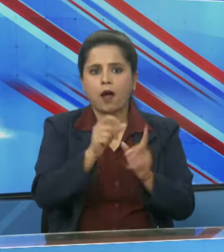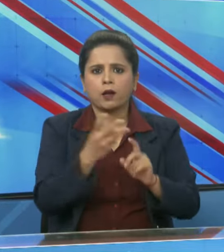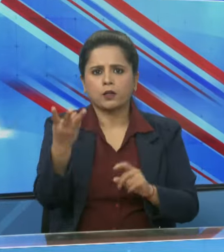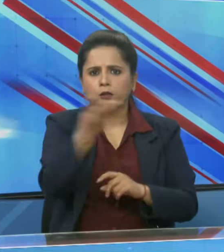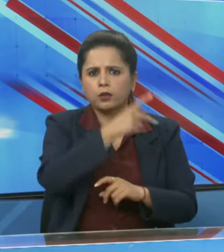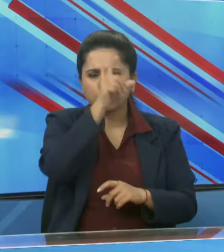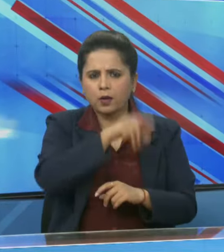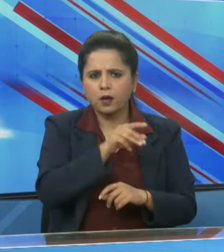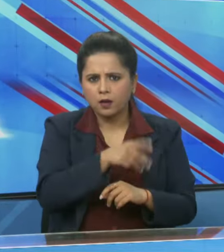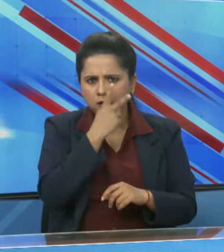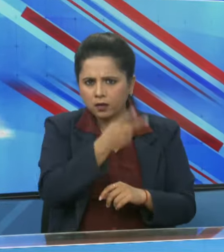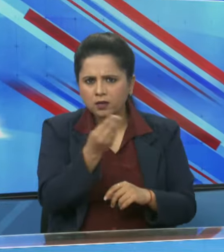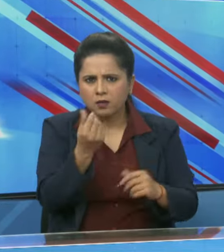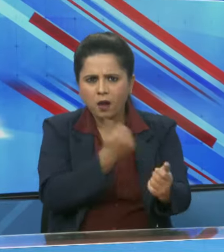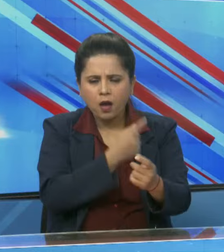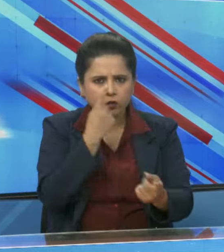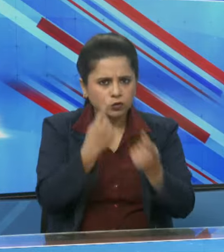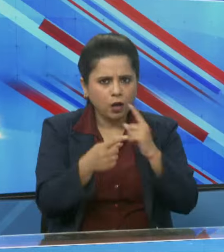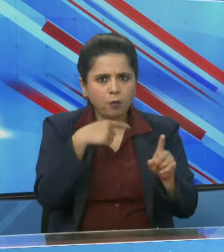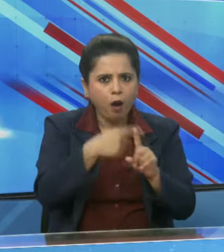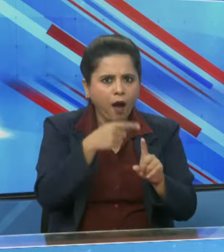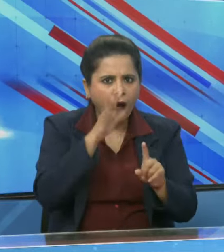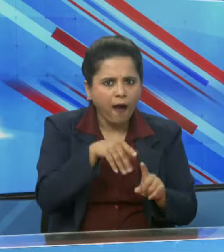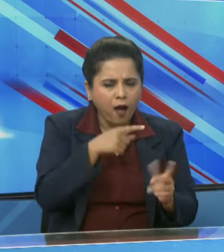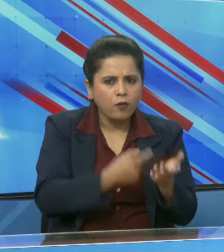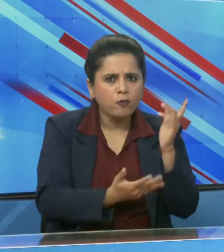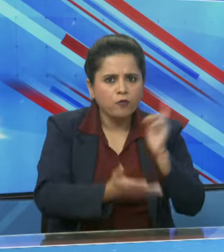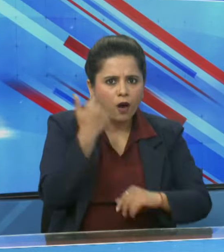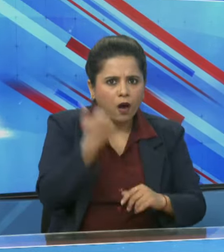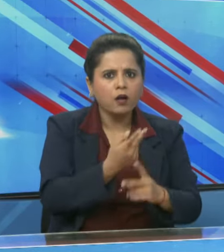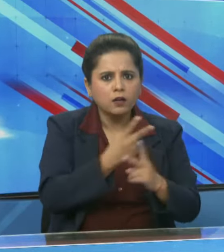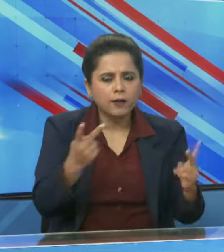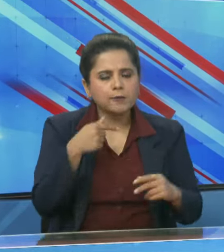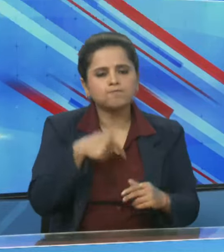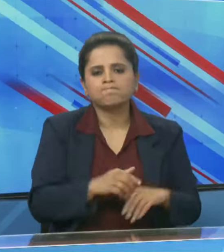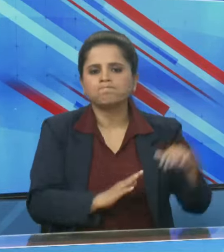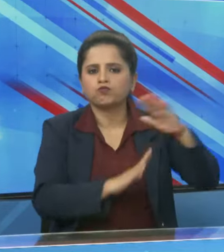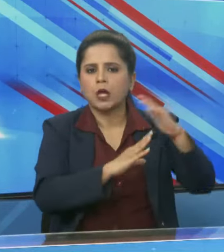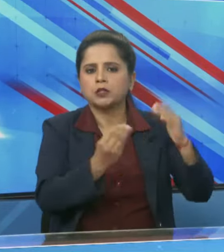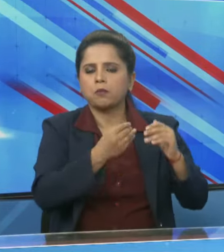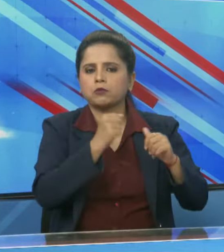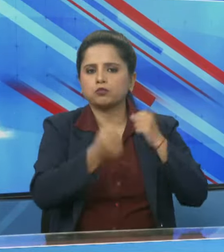खिलाड़ियों की प्रतिबंधित पदार्थों की जाँच में पॉजिटिव रिपोर्ट आने के बाद यह कदम उठाया है।